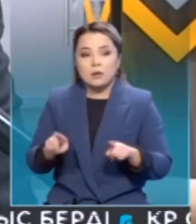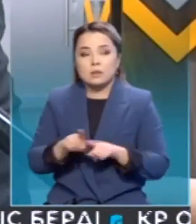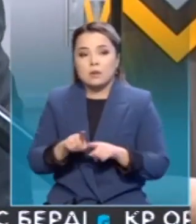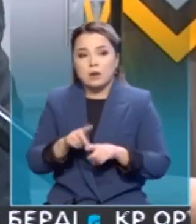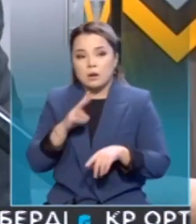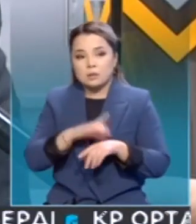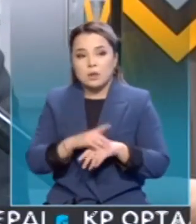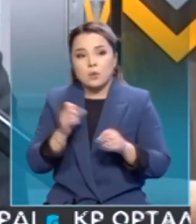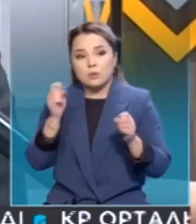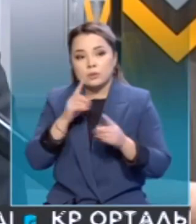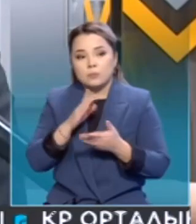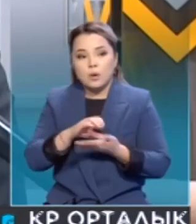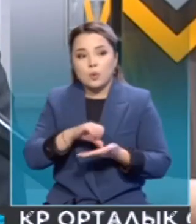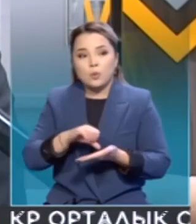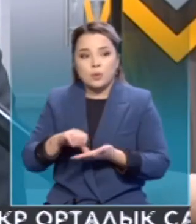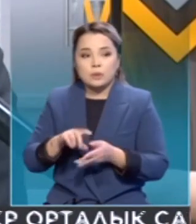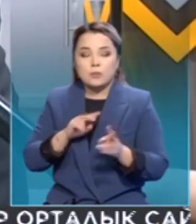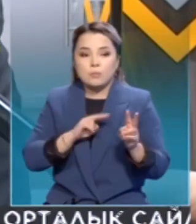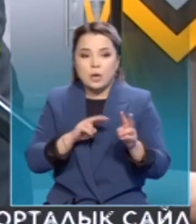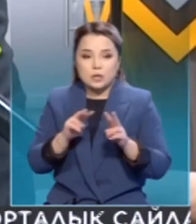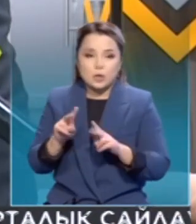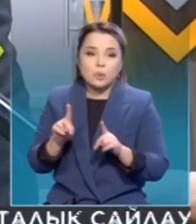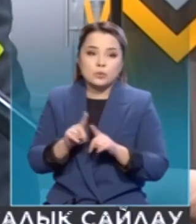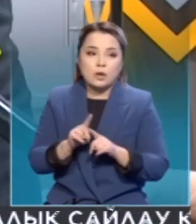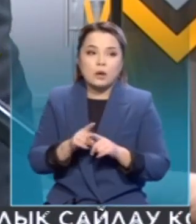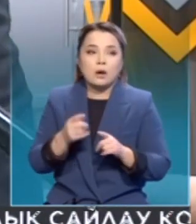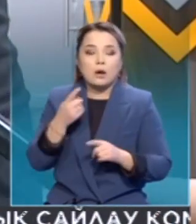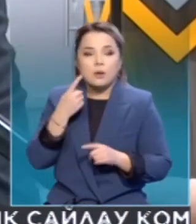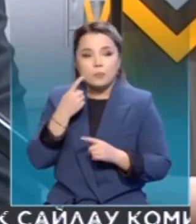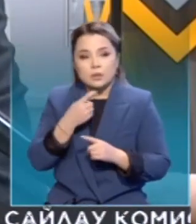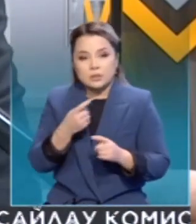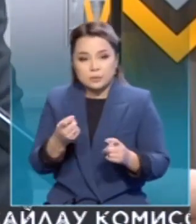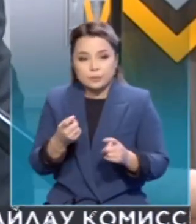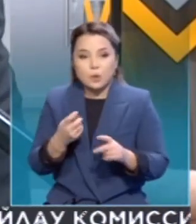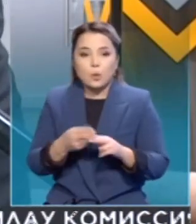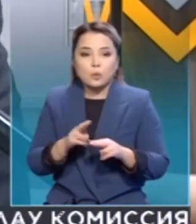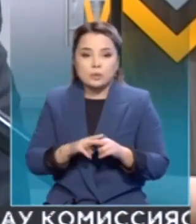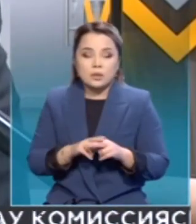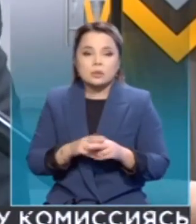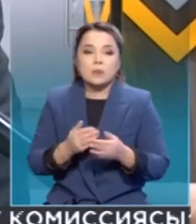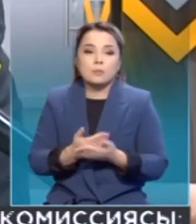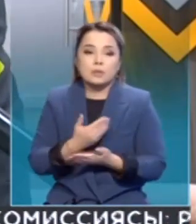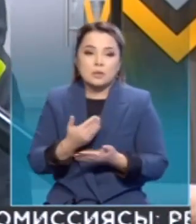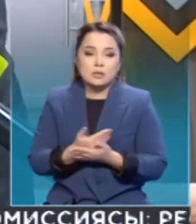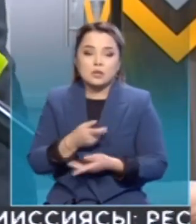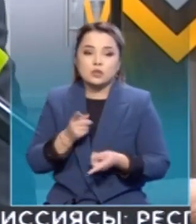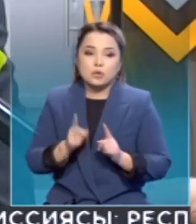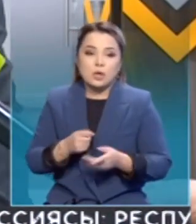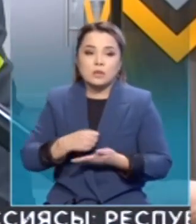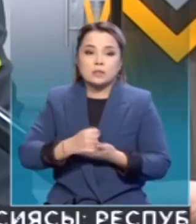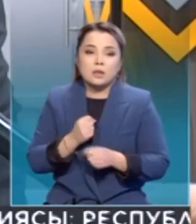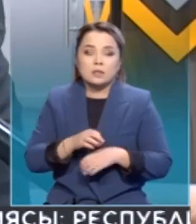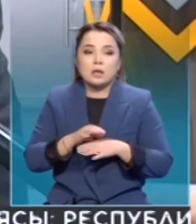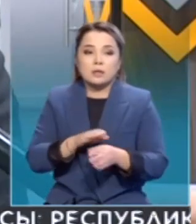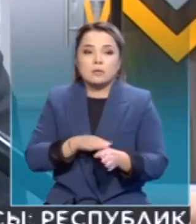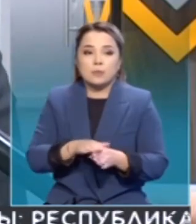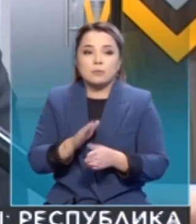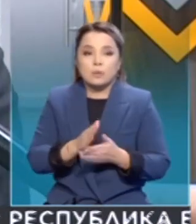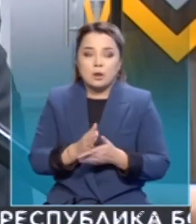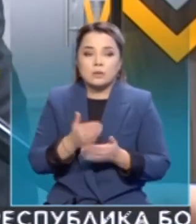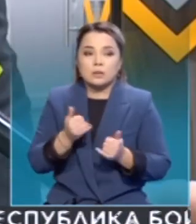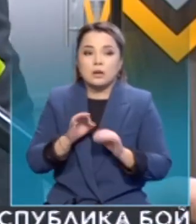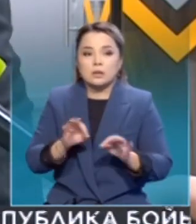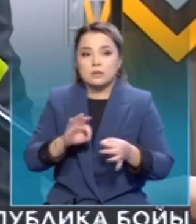дереу сол учаскедегі байқаушыға хабарласып, ол сол мәліметті растады. Байқаушылар енді